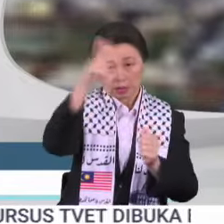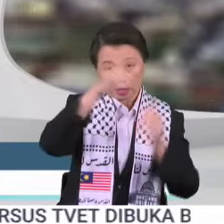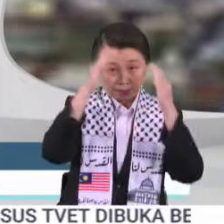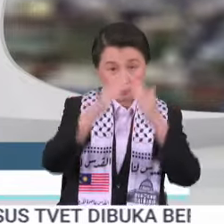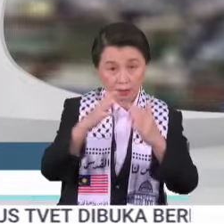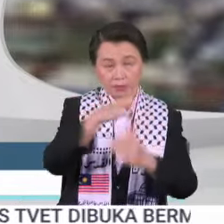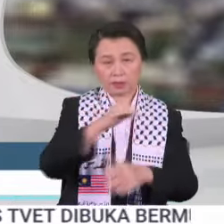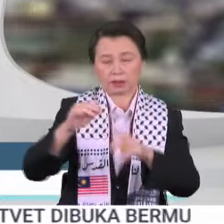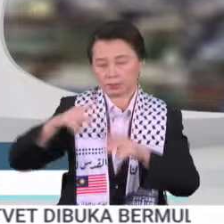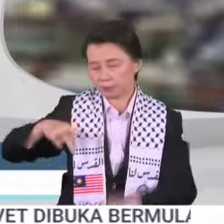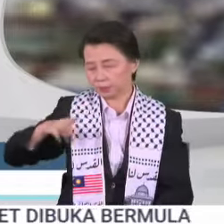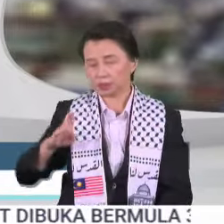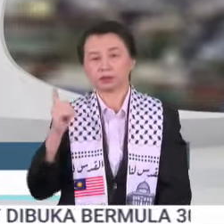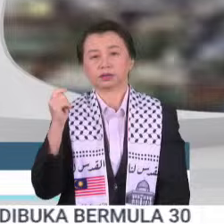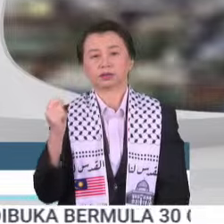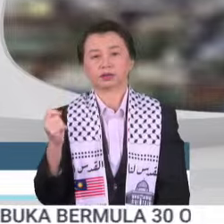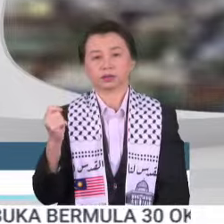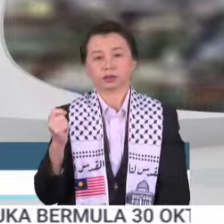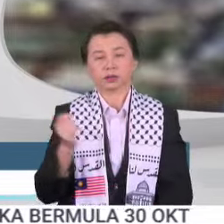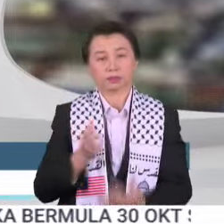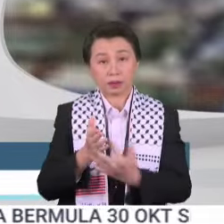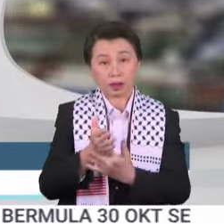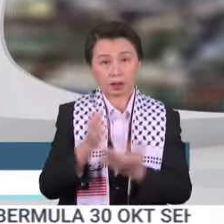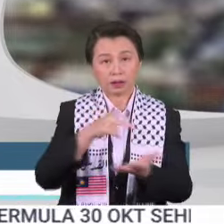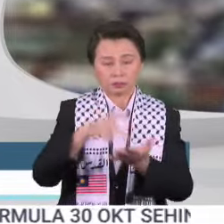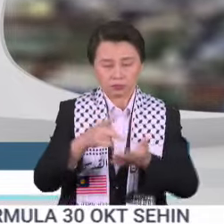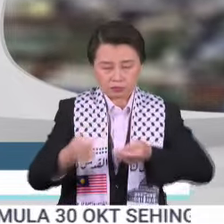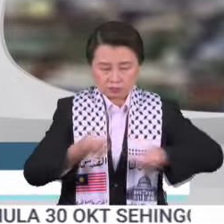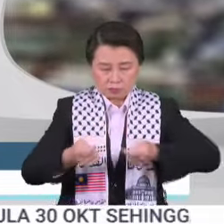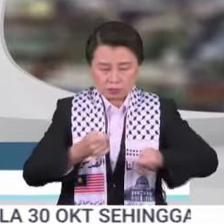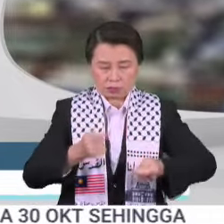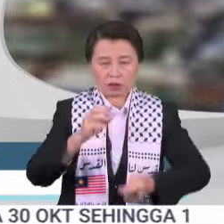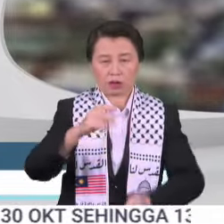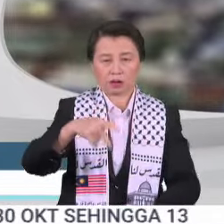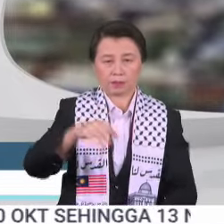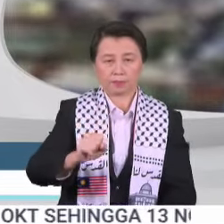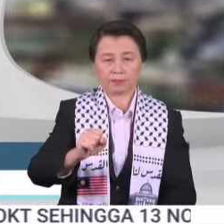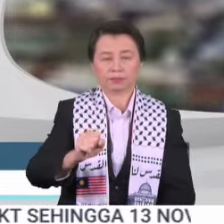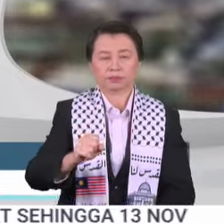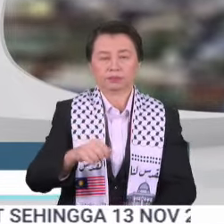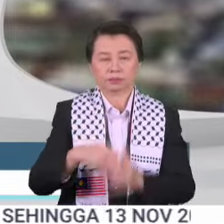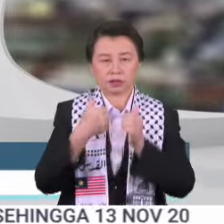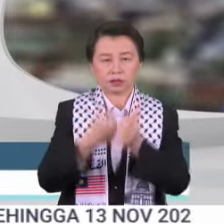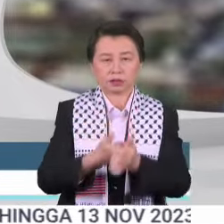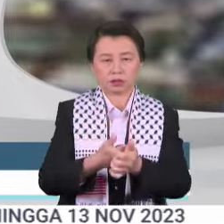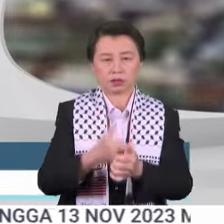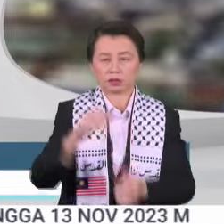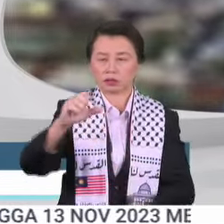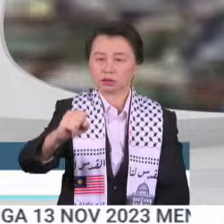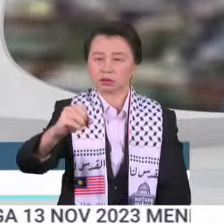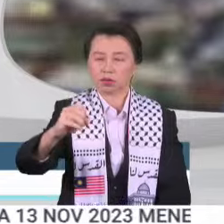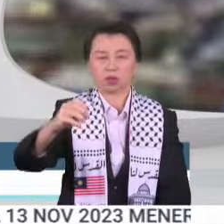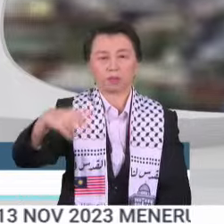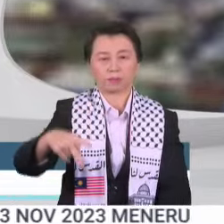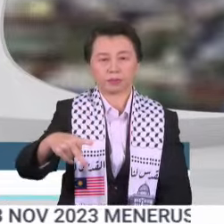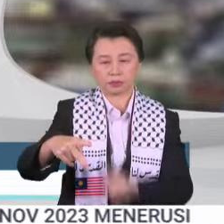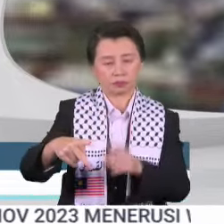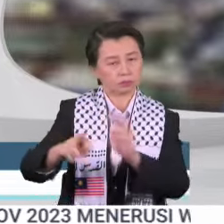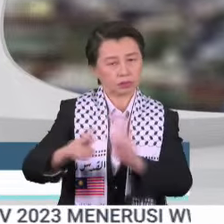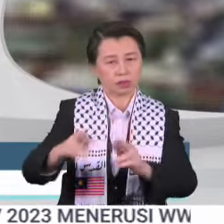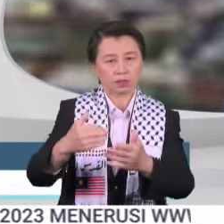serta pihak berkuasa tempatan PBT melalui Pusat Kawalan Operasi Bencana PKOB mengikut prosedur operasi standard SOP